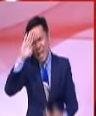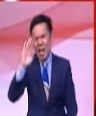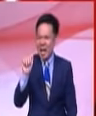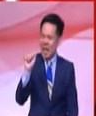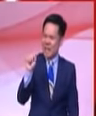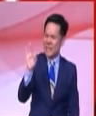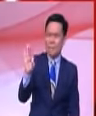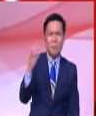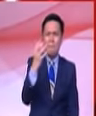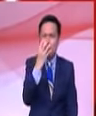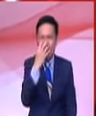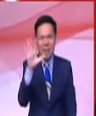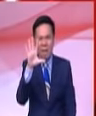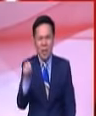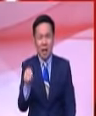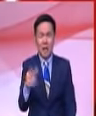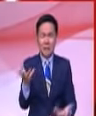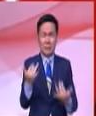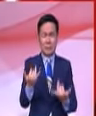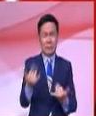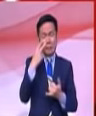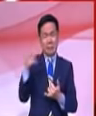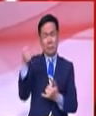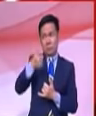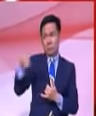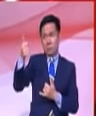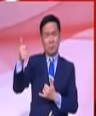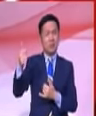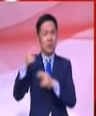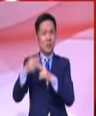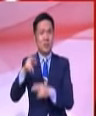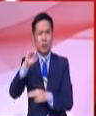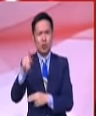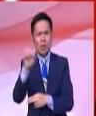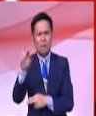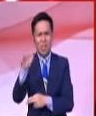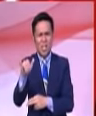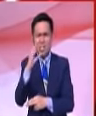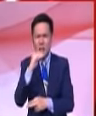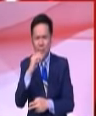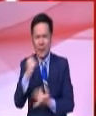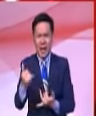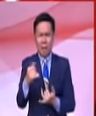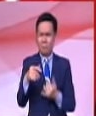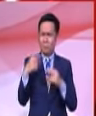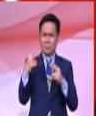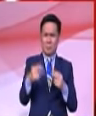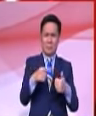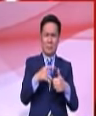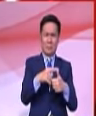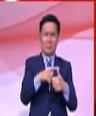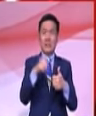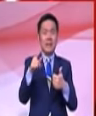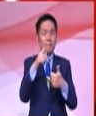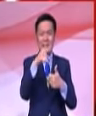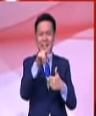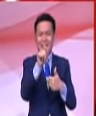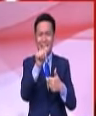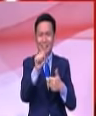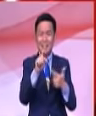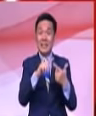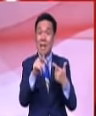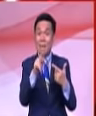Menteri Pertanian dan Perikanan Datuk Seri Panglima Dr. Jeffrey Kitingan berkata ia melibatkan Pitas, Beluran, Kinabatangan, Lahad